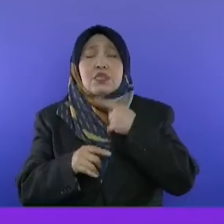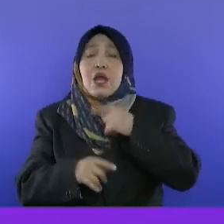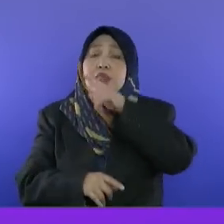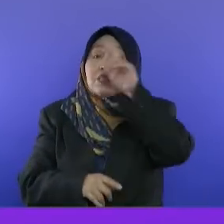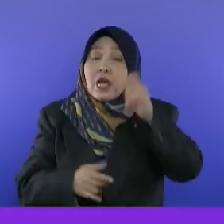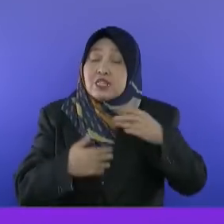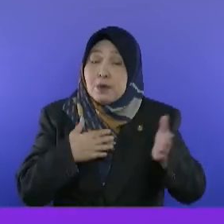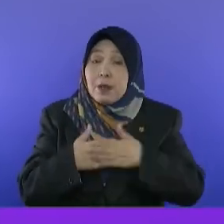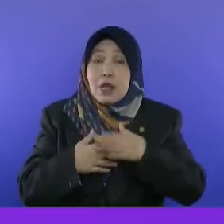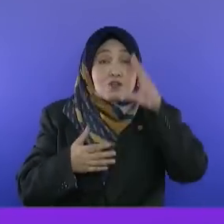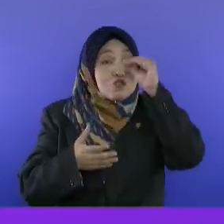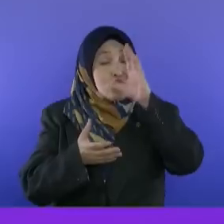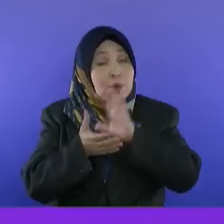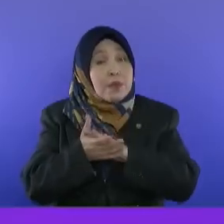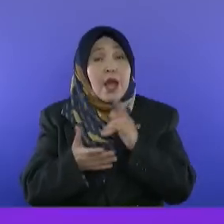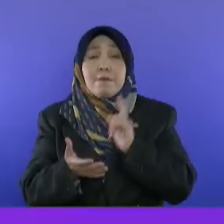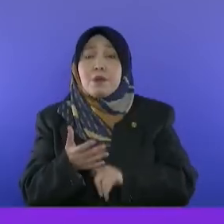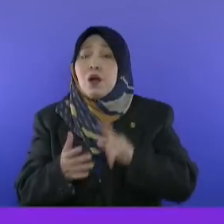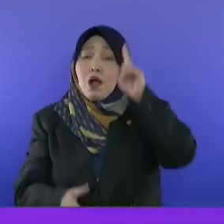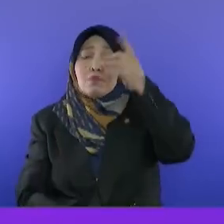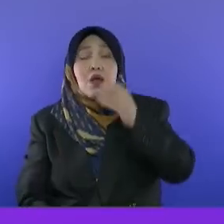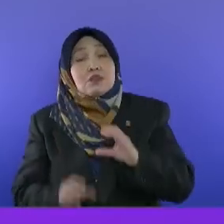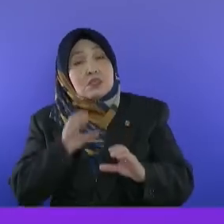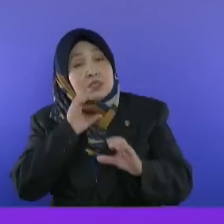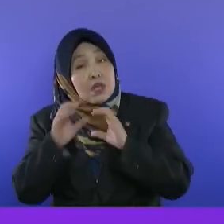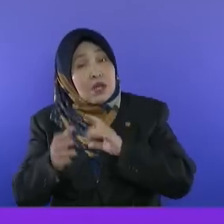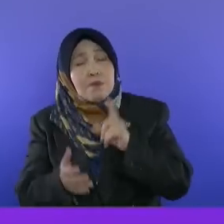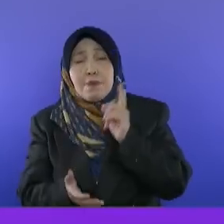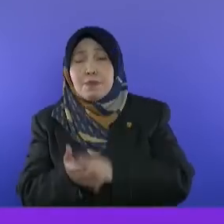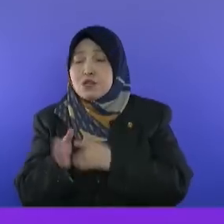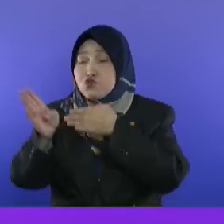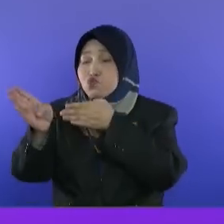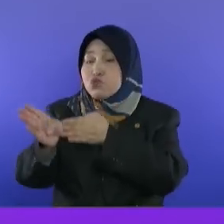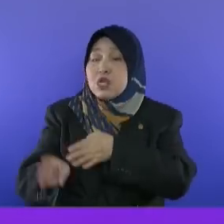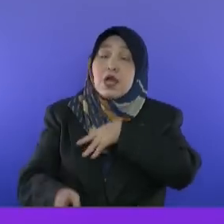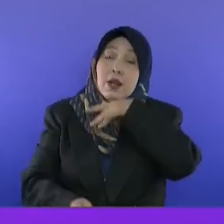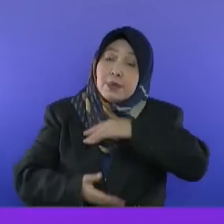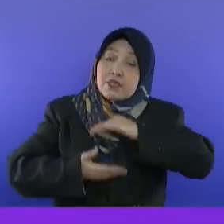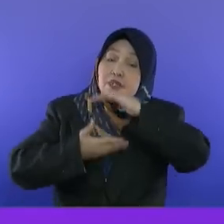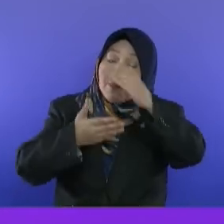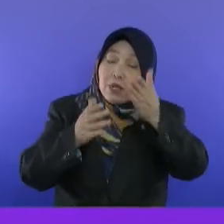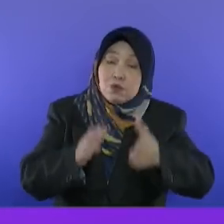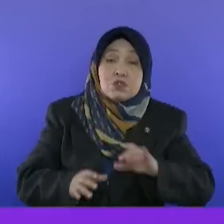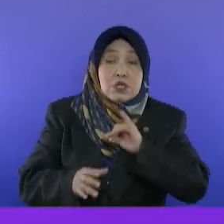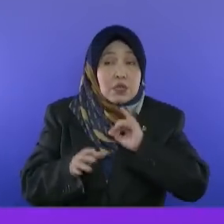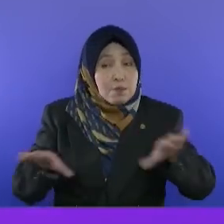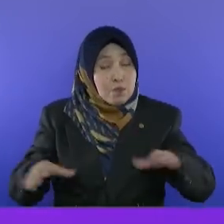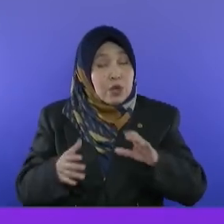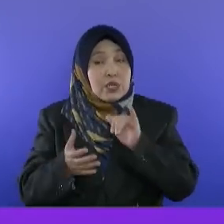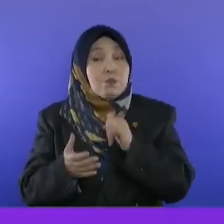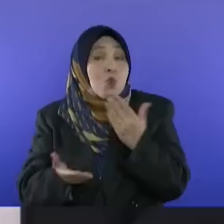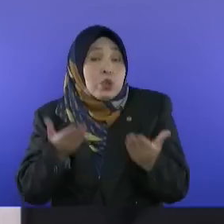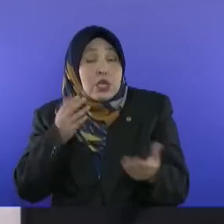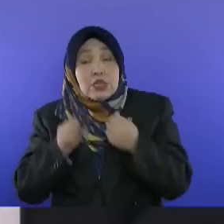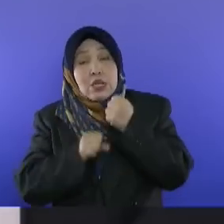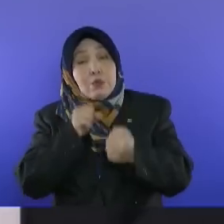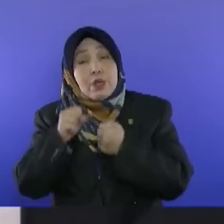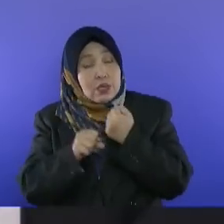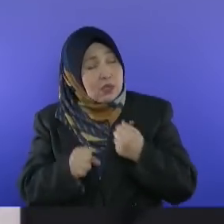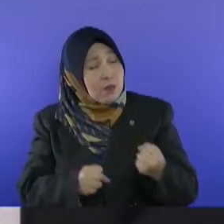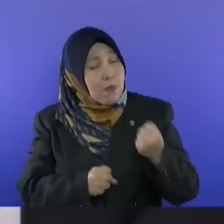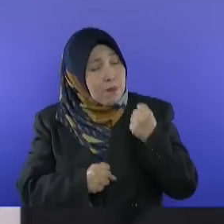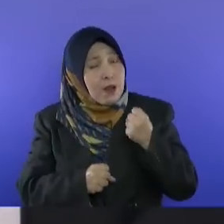pribadi suami ini apel Allah cakap apel yang sunnah nabi sampaikan untuk saya buat mungkin tahun ini kita